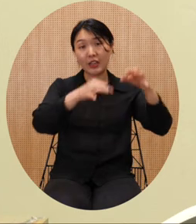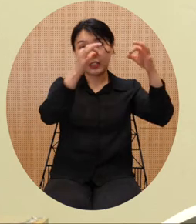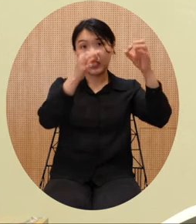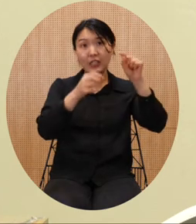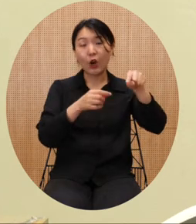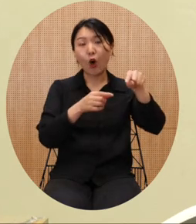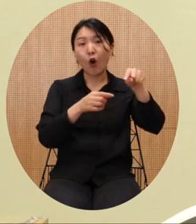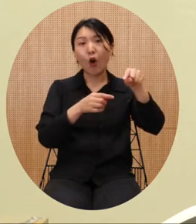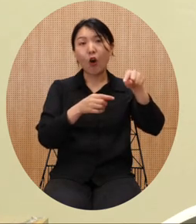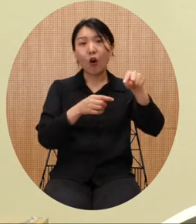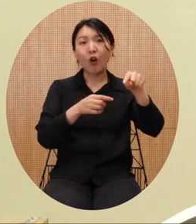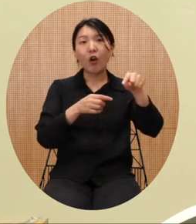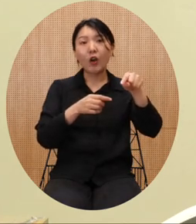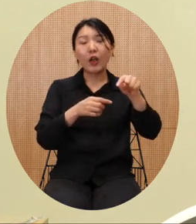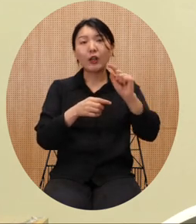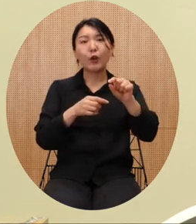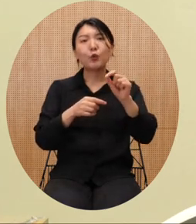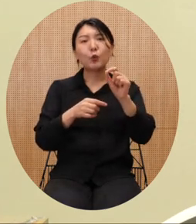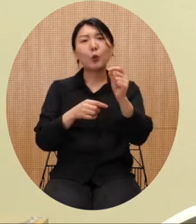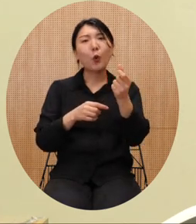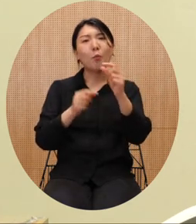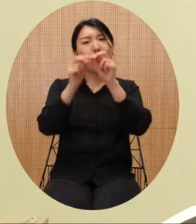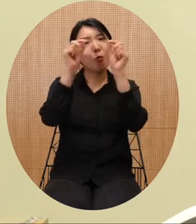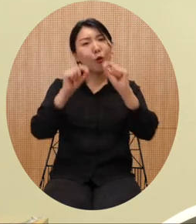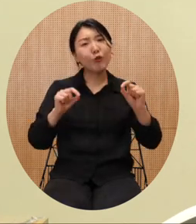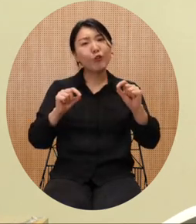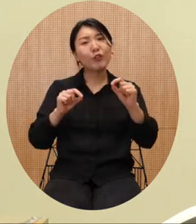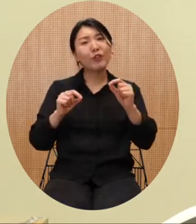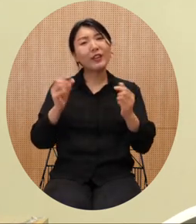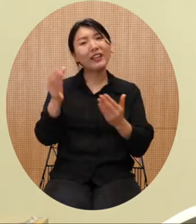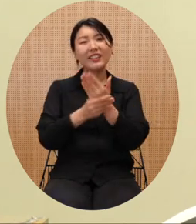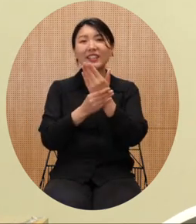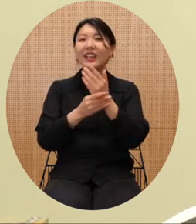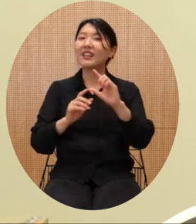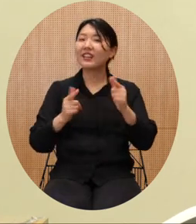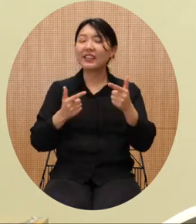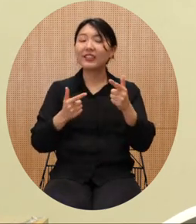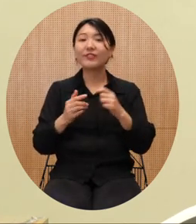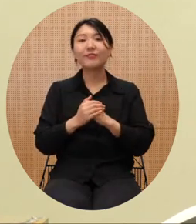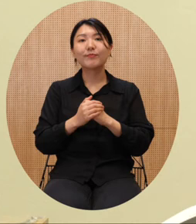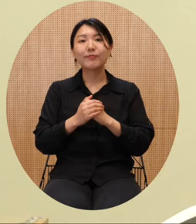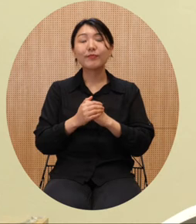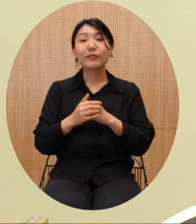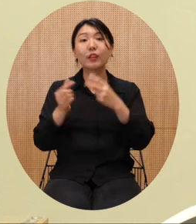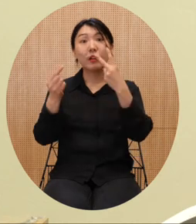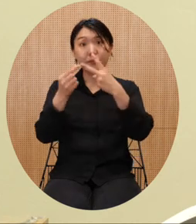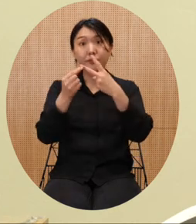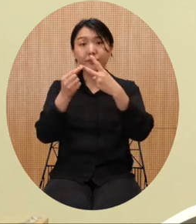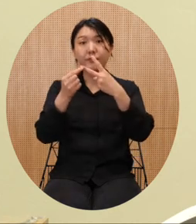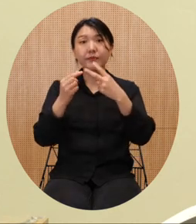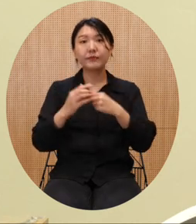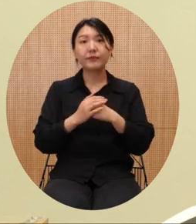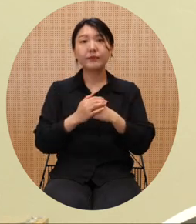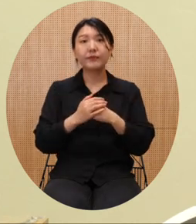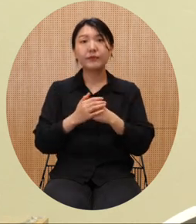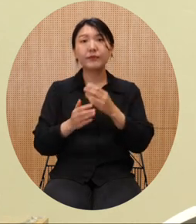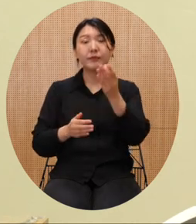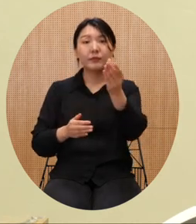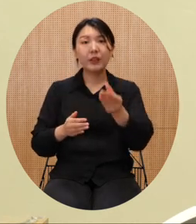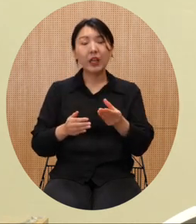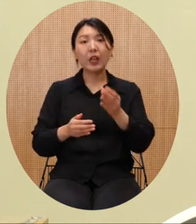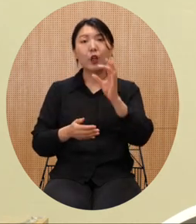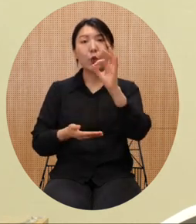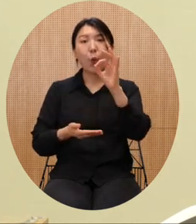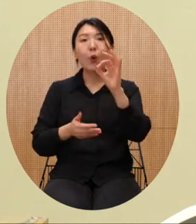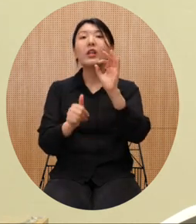어느 정도 좀 보루가 생기지 않을까 하는 그런 생각입니다. 그 다음에 이 두 번째는 임대료를